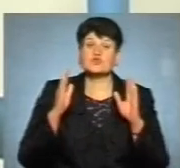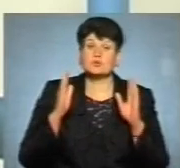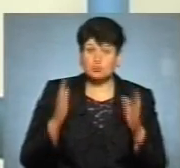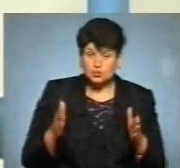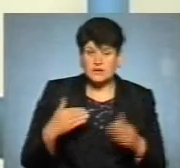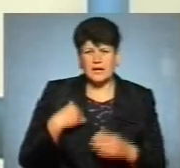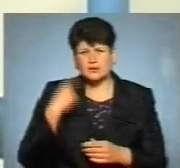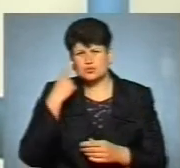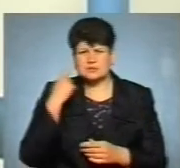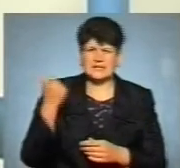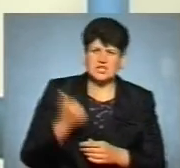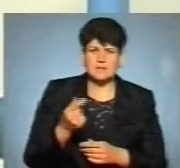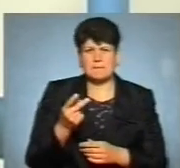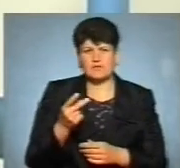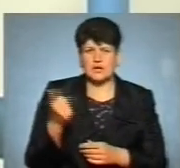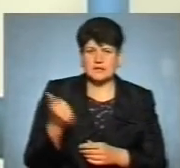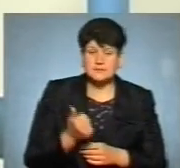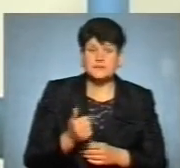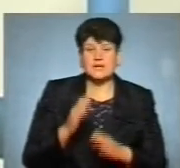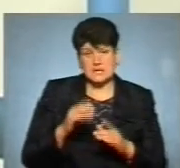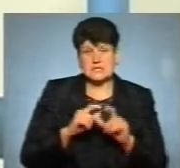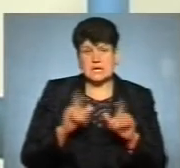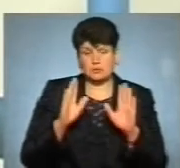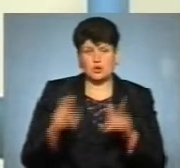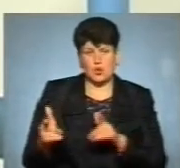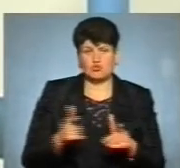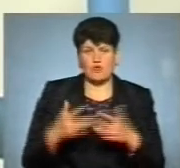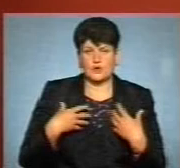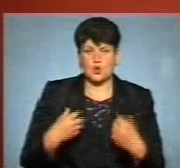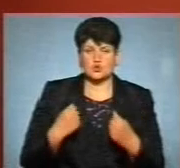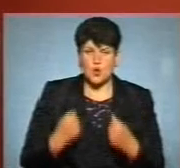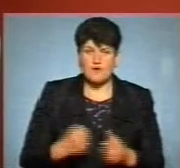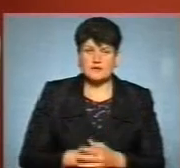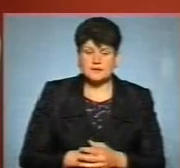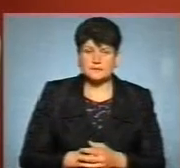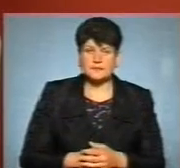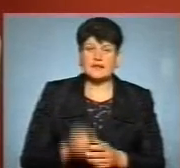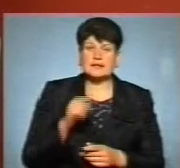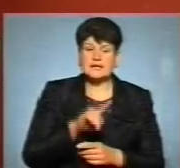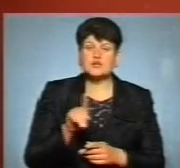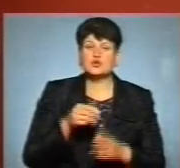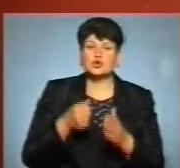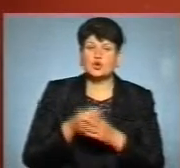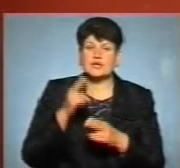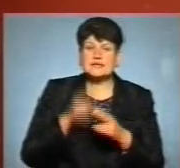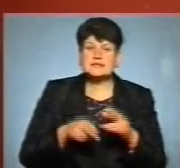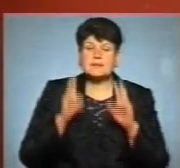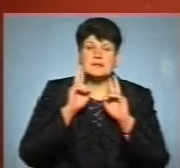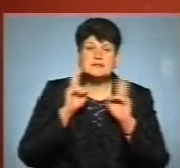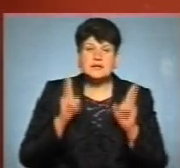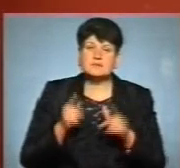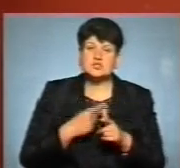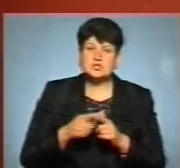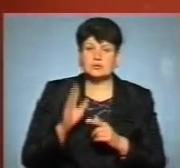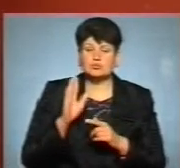думаю, тиждень-півтора і заклад буде готовий до оздоровлення. Тобто, попри те, що до кінця не знаємо, чи буде, чи